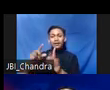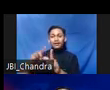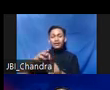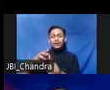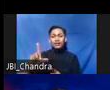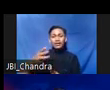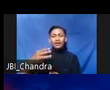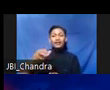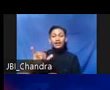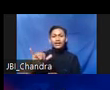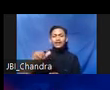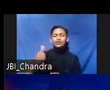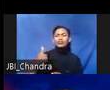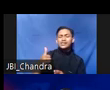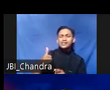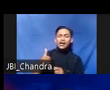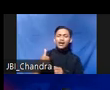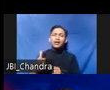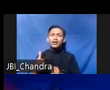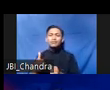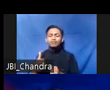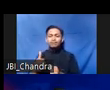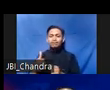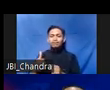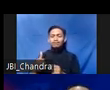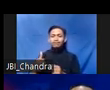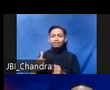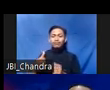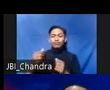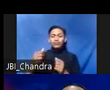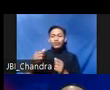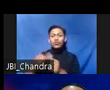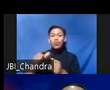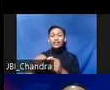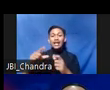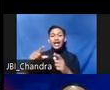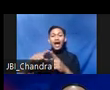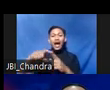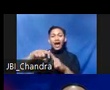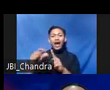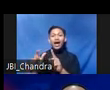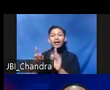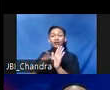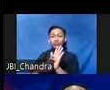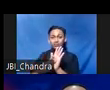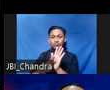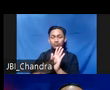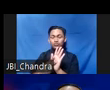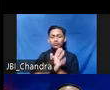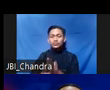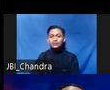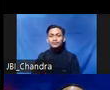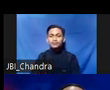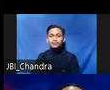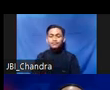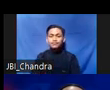berkolaborasi membuat misalnya mau mengadakan penelitian ya Jadi nanti lebih mudah ini sejarah mendelee